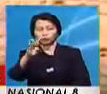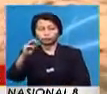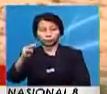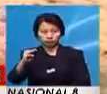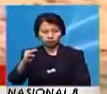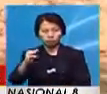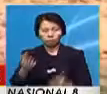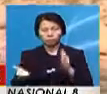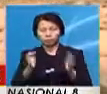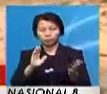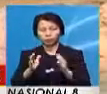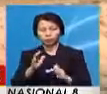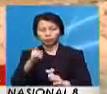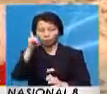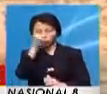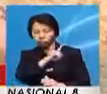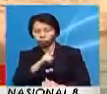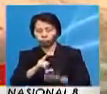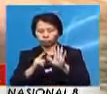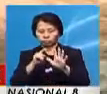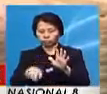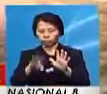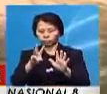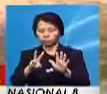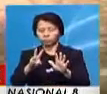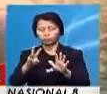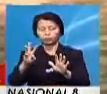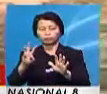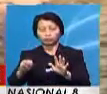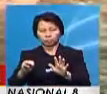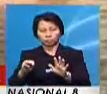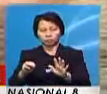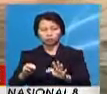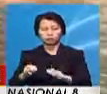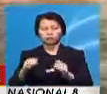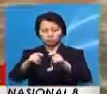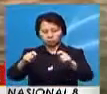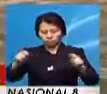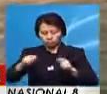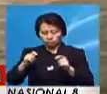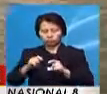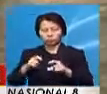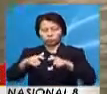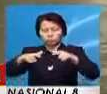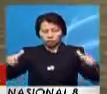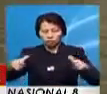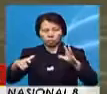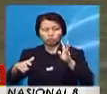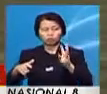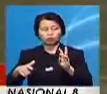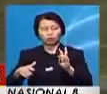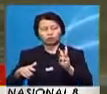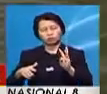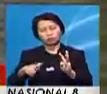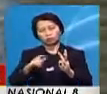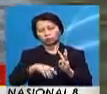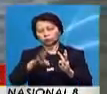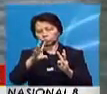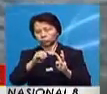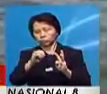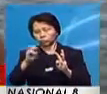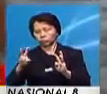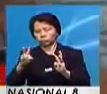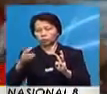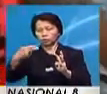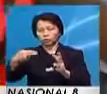meter berbanding paras kritikal 5.65 meter. Empangan Labong seluas 607 hektar bergantung